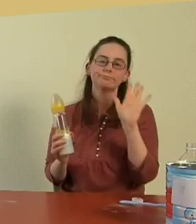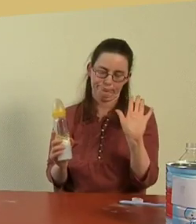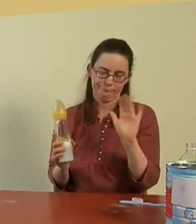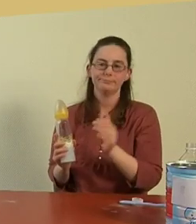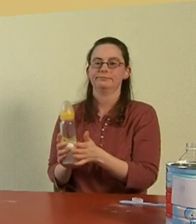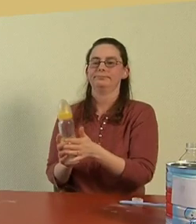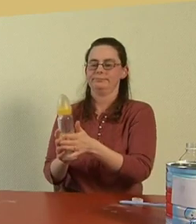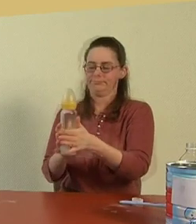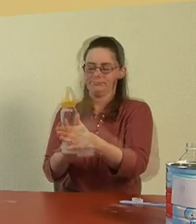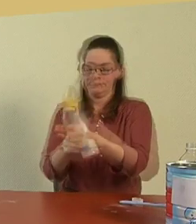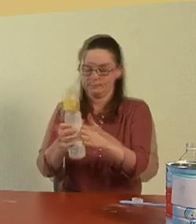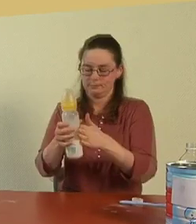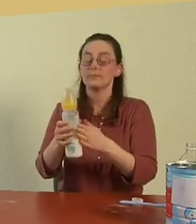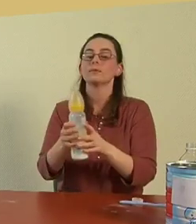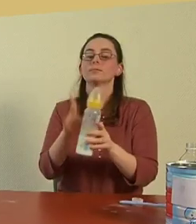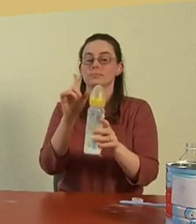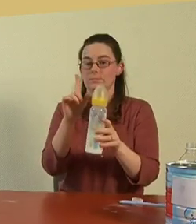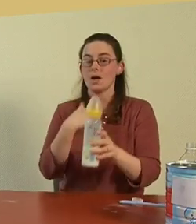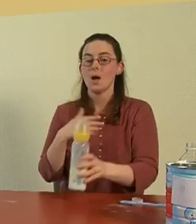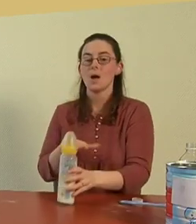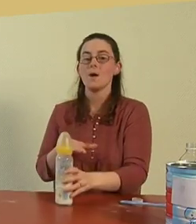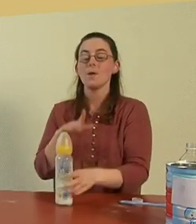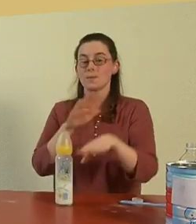Malgré tout, il est bien de rajouter le bouchon.